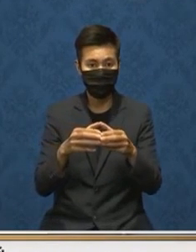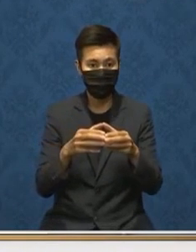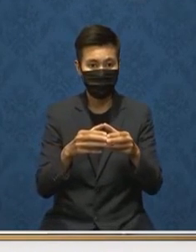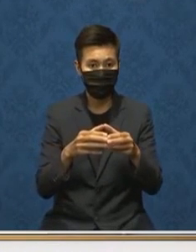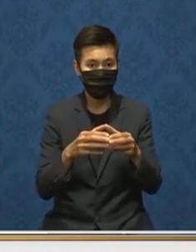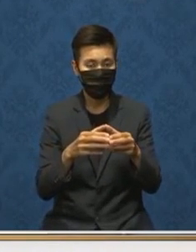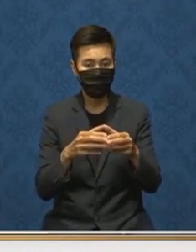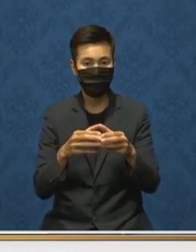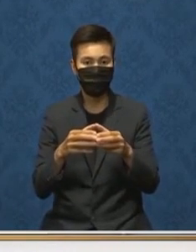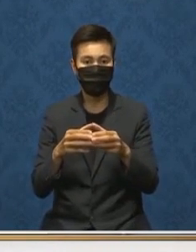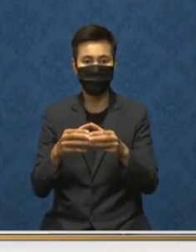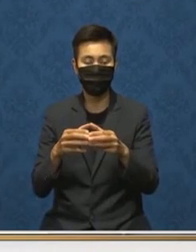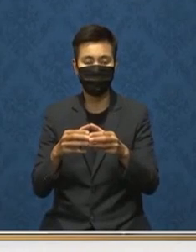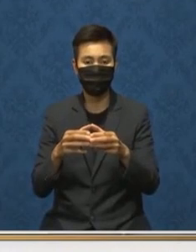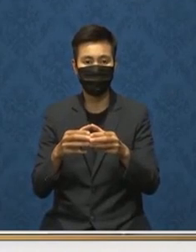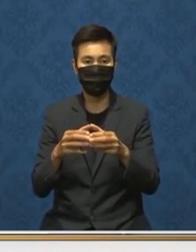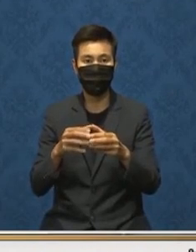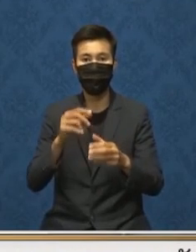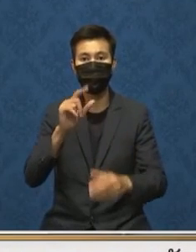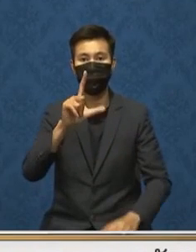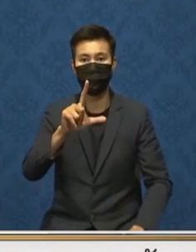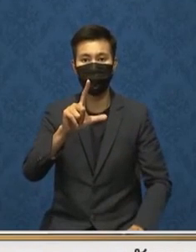เรียกว่าอะไร